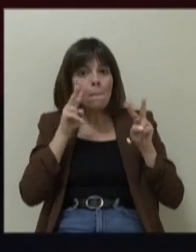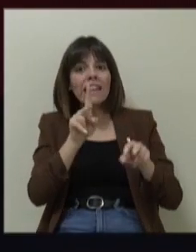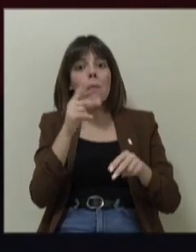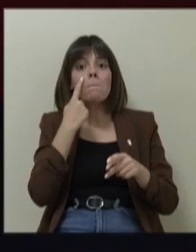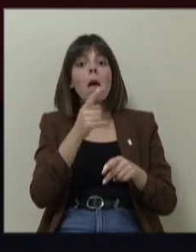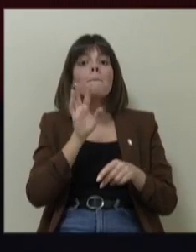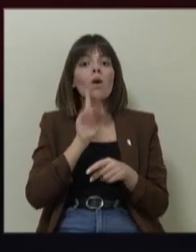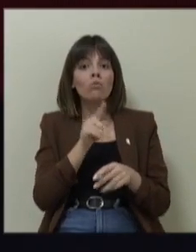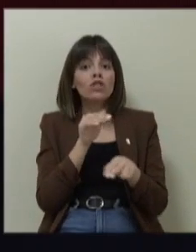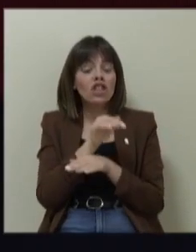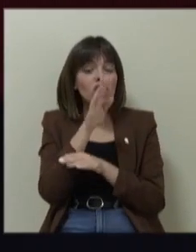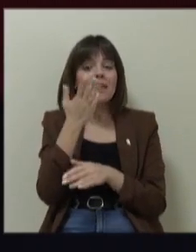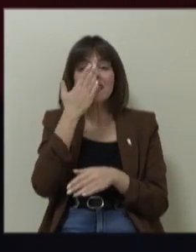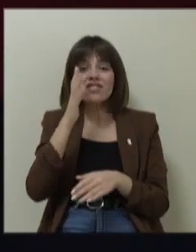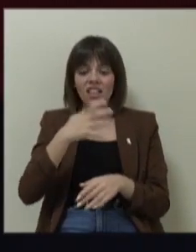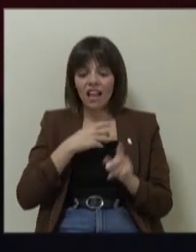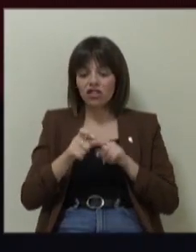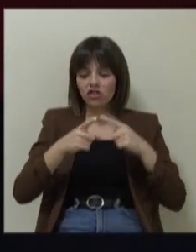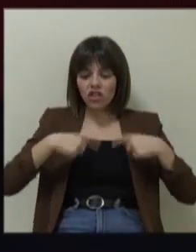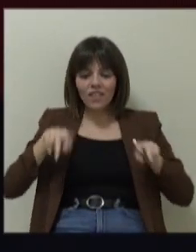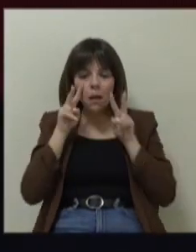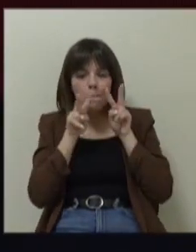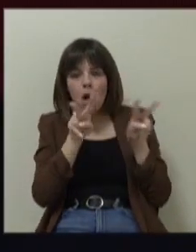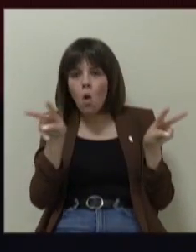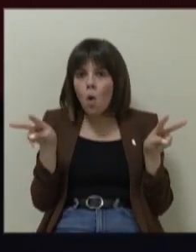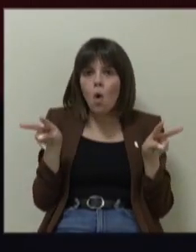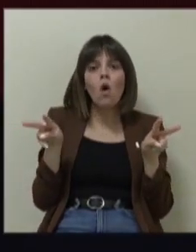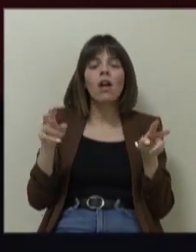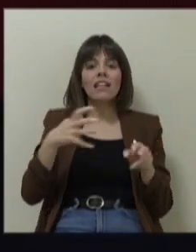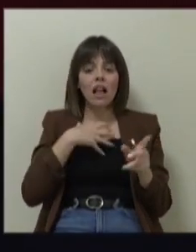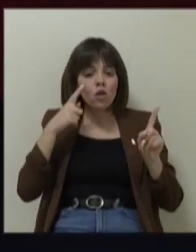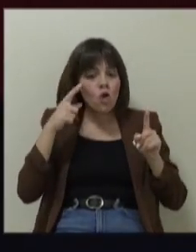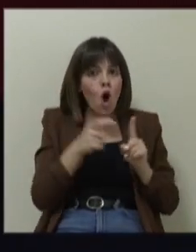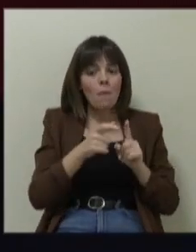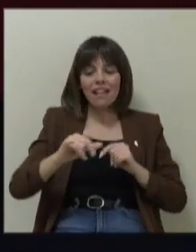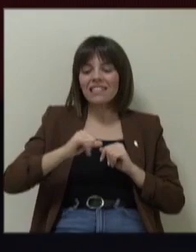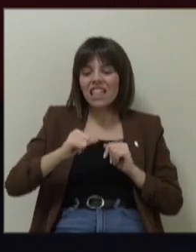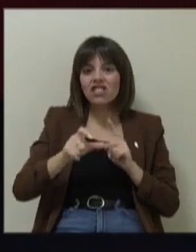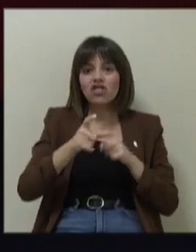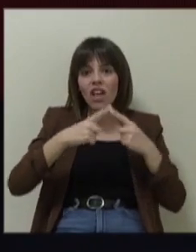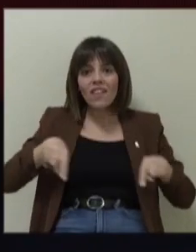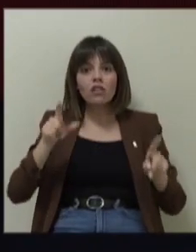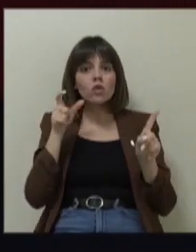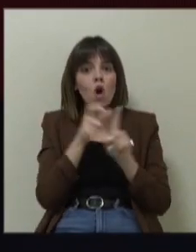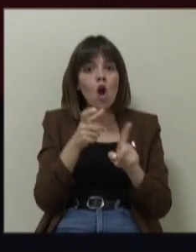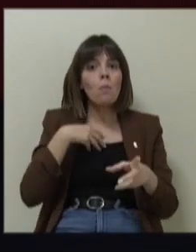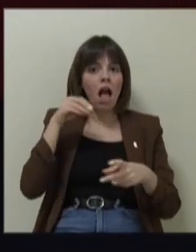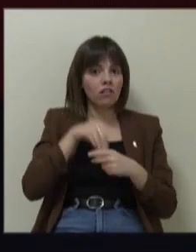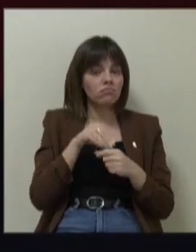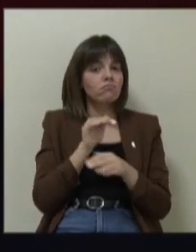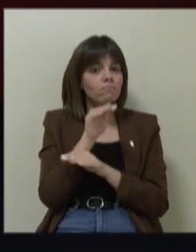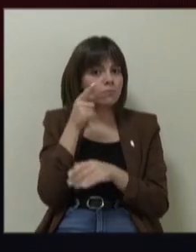Bu yaşama sadece kendi çevresinden bakıyor. Kendini korumak ve yakın çevresini koruma reflekslerini